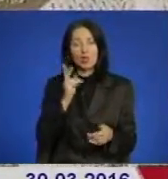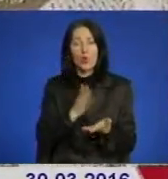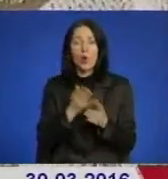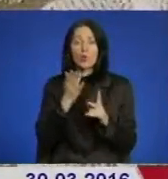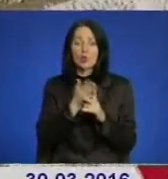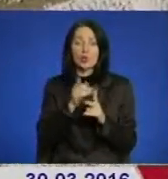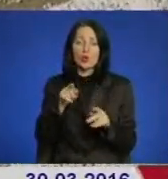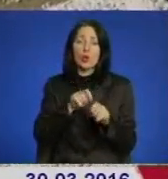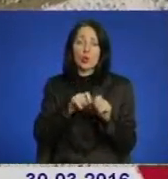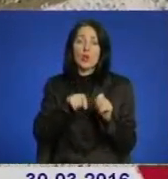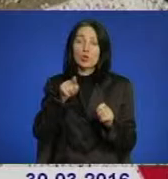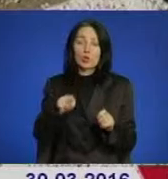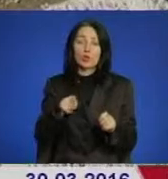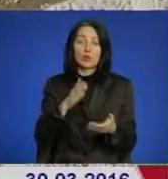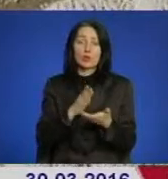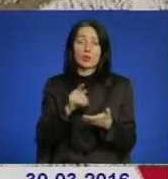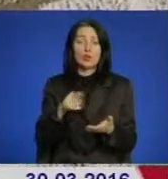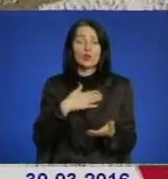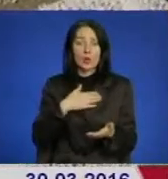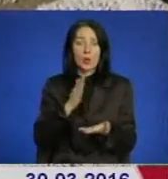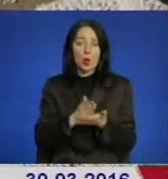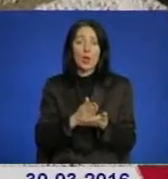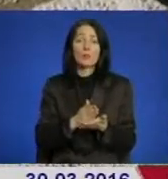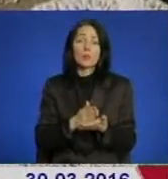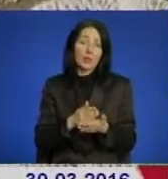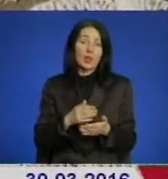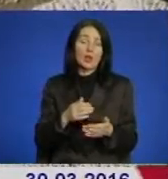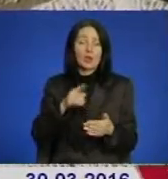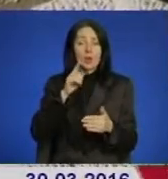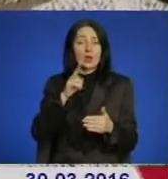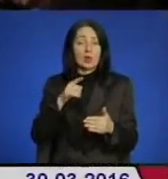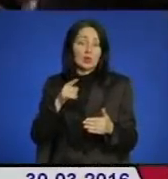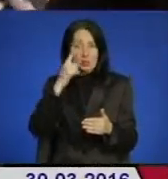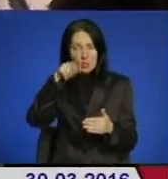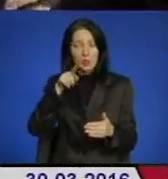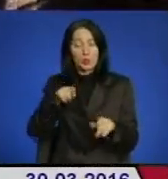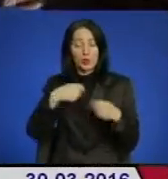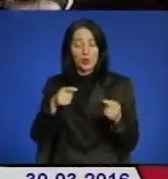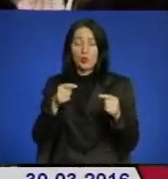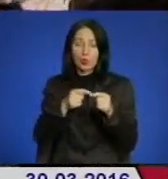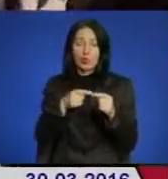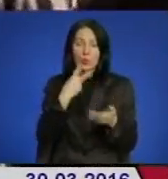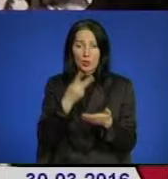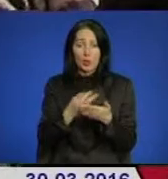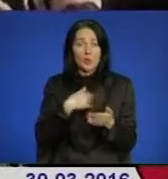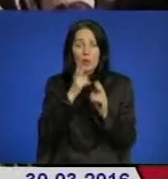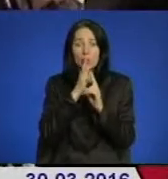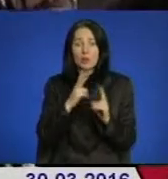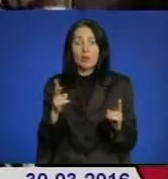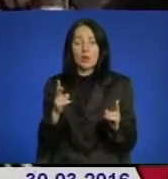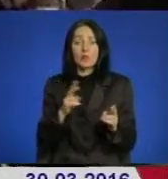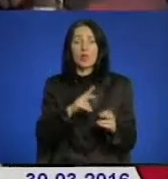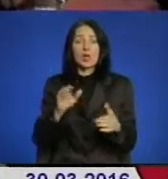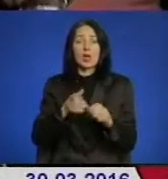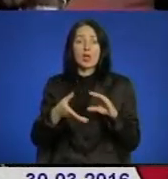той звіряється тут, тому що немає надії, що передають точні показники. То я не знаю, бо там вони не заключили